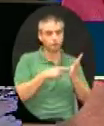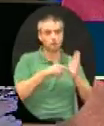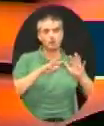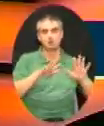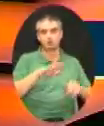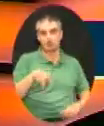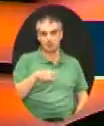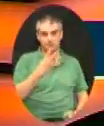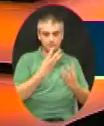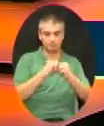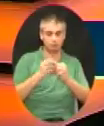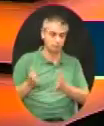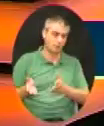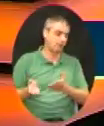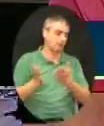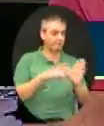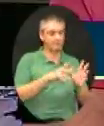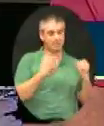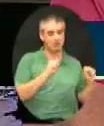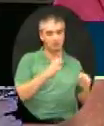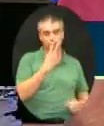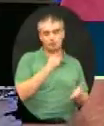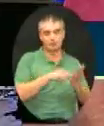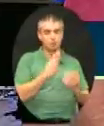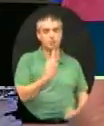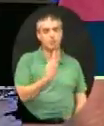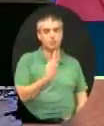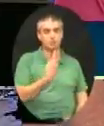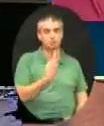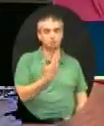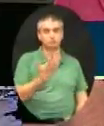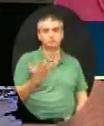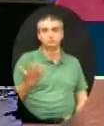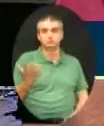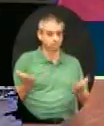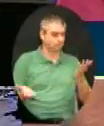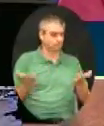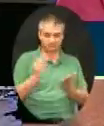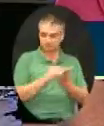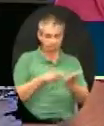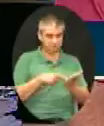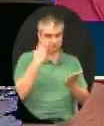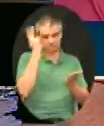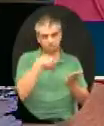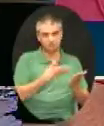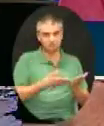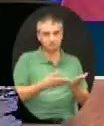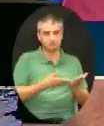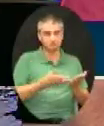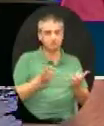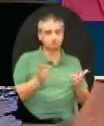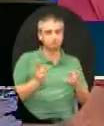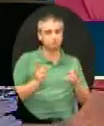6.9 ילדים למשפחה, ובציבור החילוני 2.1. אז בנתונים כאלה אתה מבין